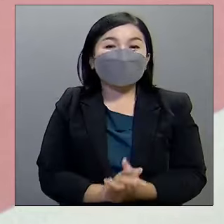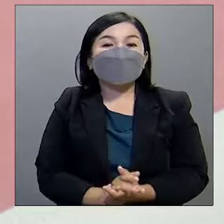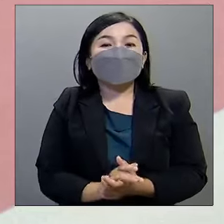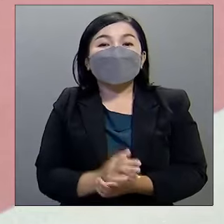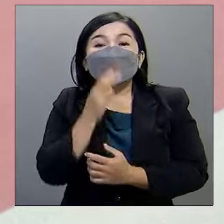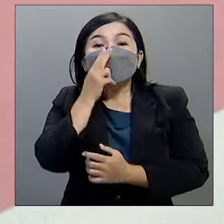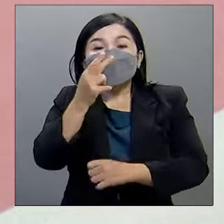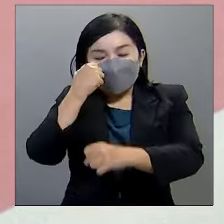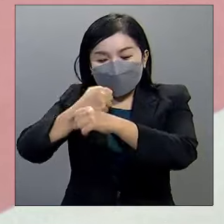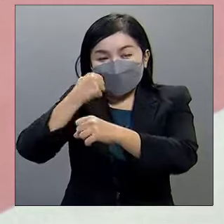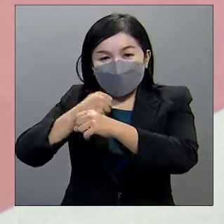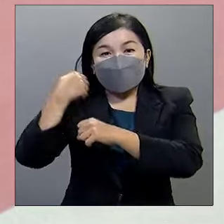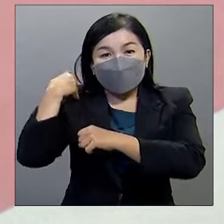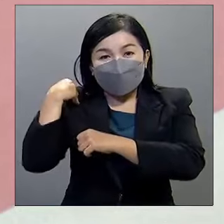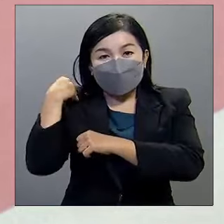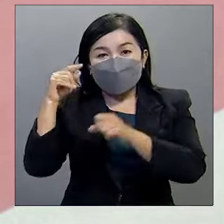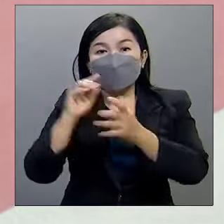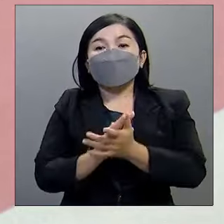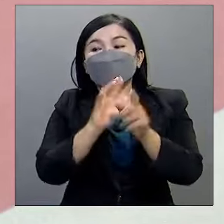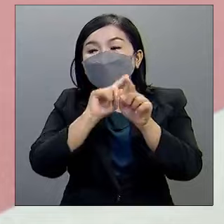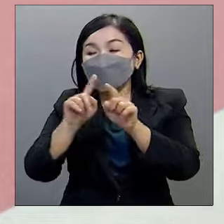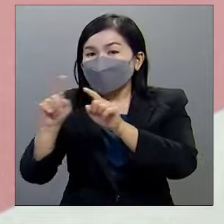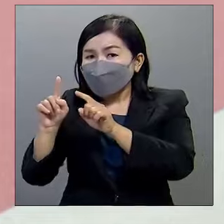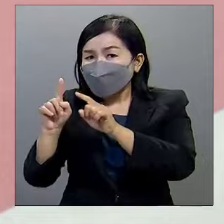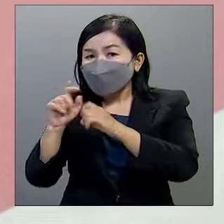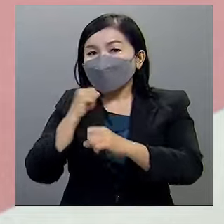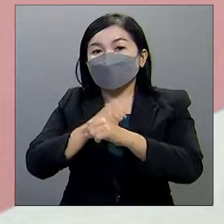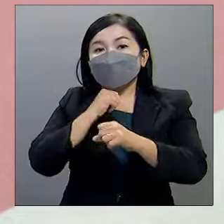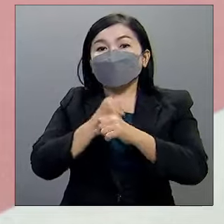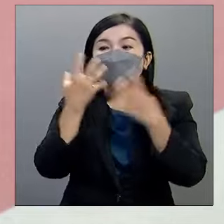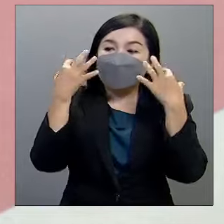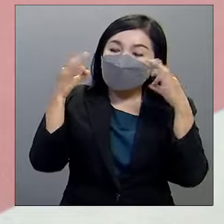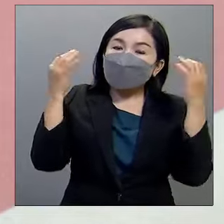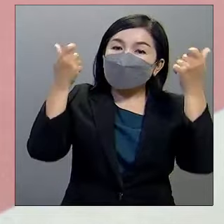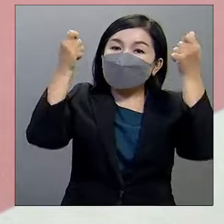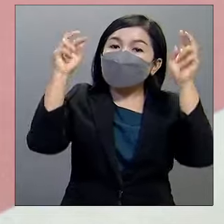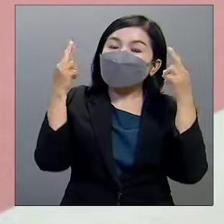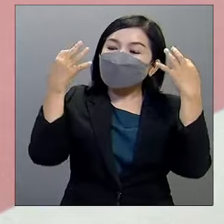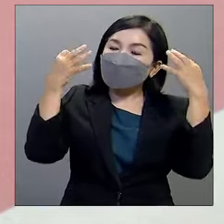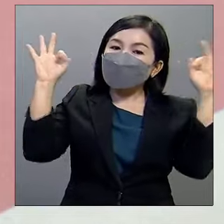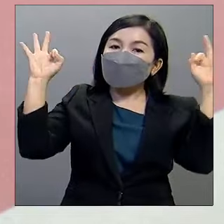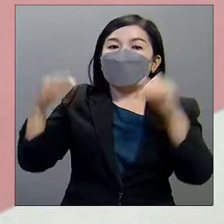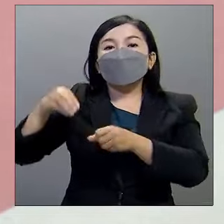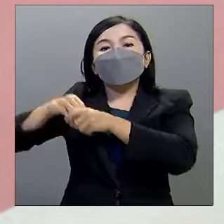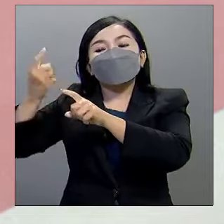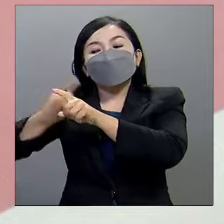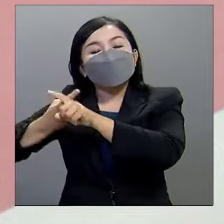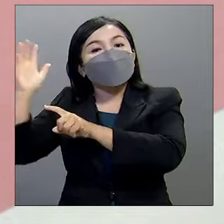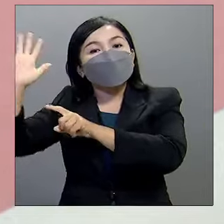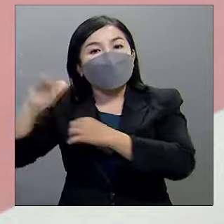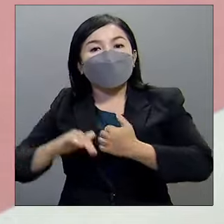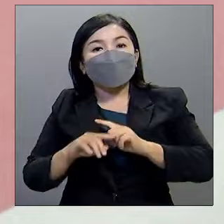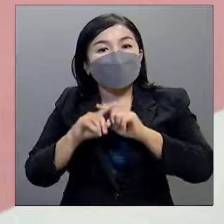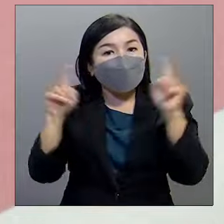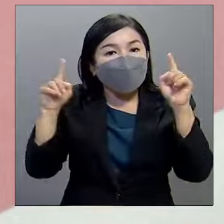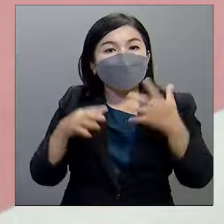ของการทำงานกันหน่อยและหลายคนนั้นเนี่ยก็เปรียบเทียบนะครับว่าการเป็นฟรีแลนซ์กับทำงานประจำนั้นจะมีข้อแตกต่างฟรีแลนซ์อย่างพวกเราเนี่ยก็คือจะยากตรงที่